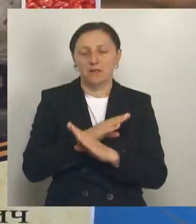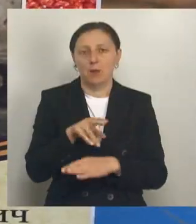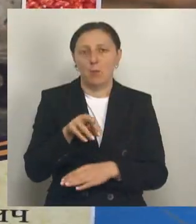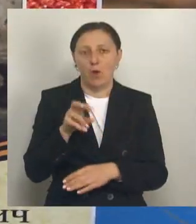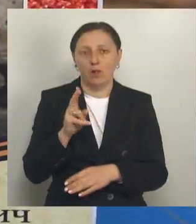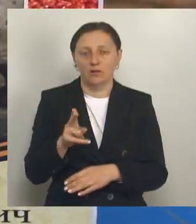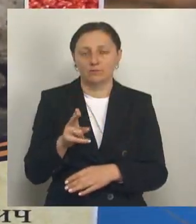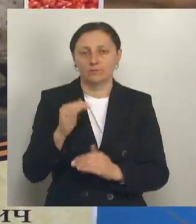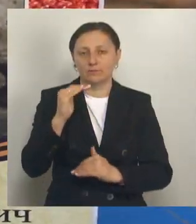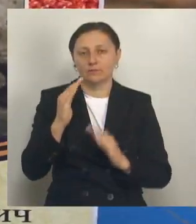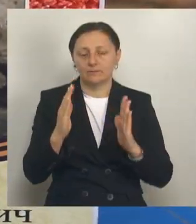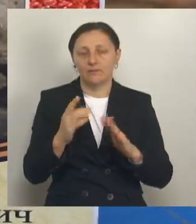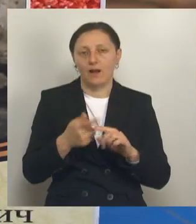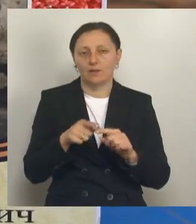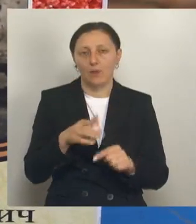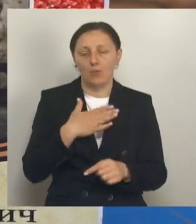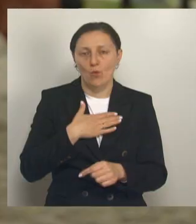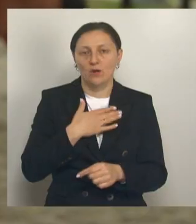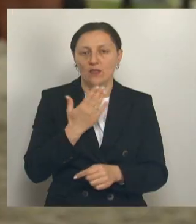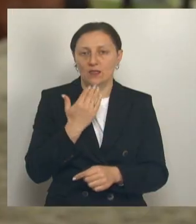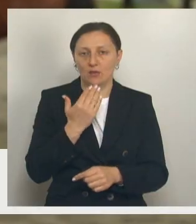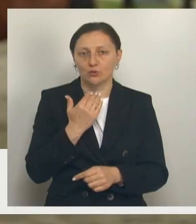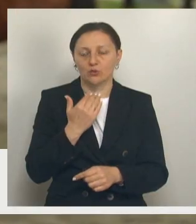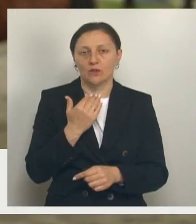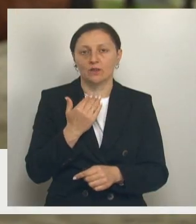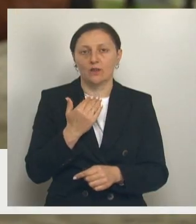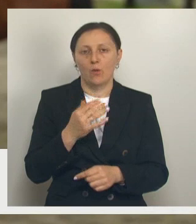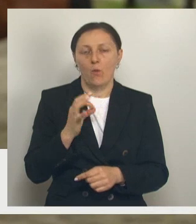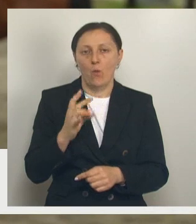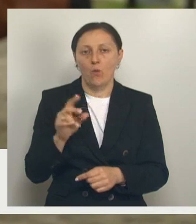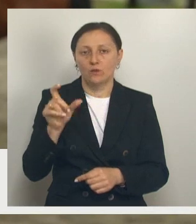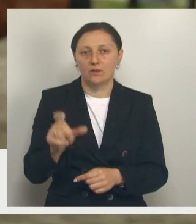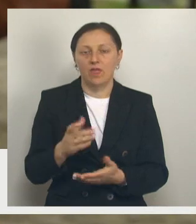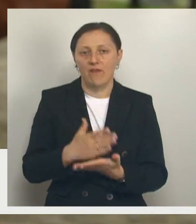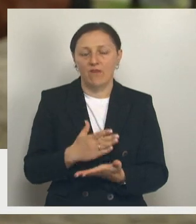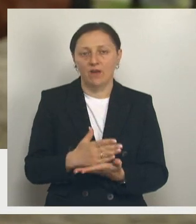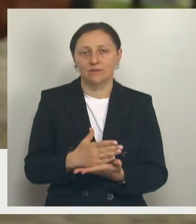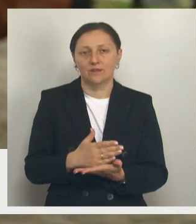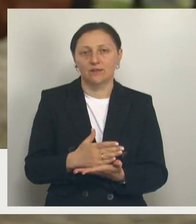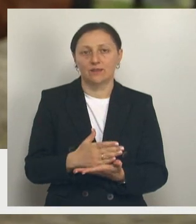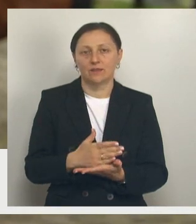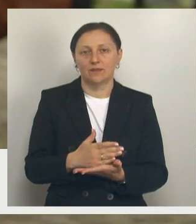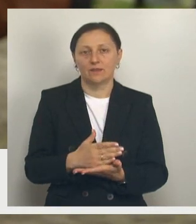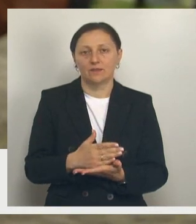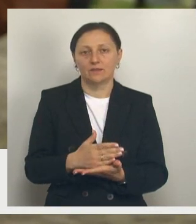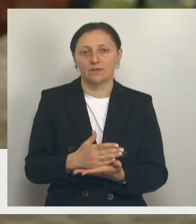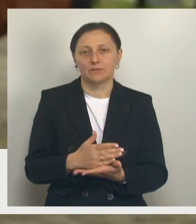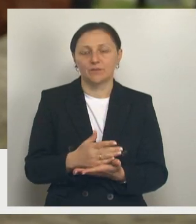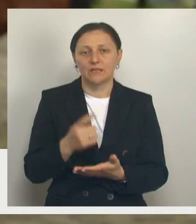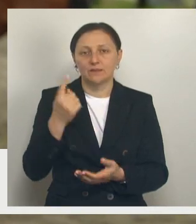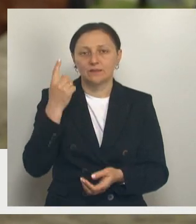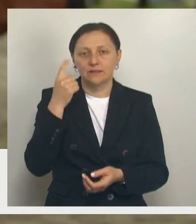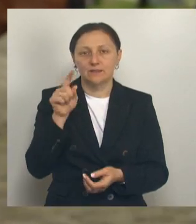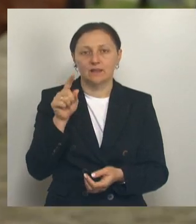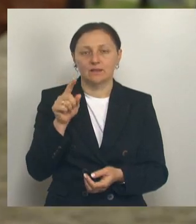это наши дедушки непосредственно Мой дедушка на одном из портретов он является как бы непосредственно инициатором